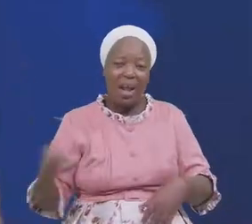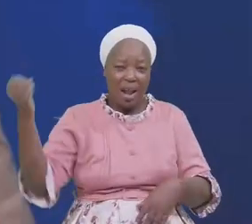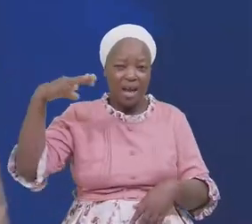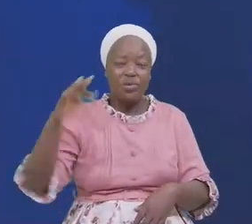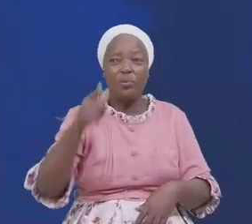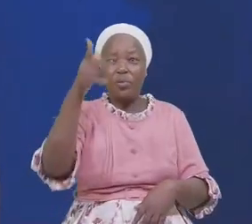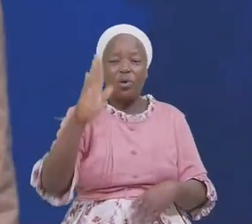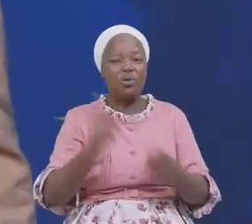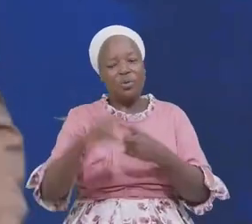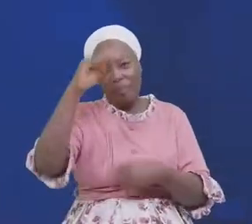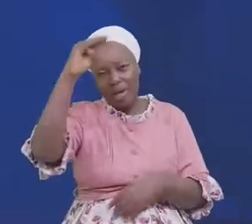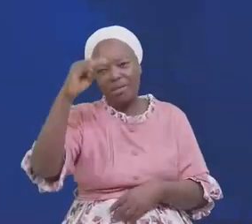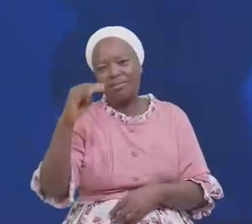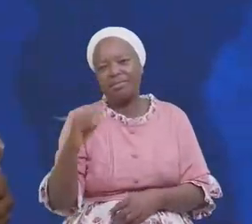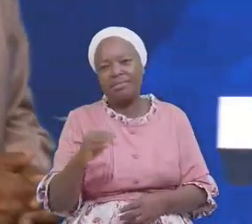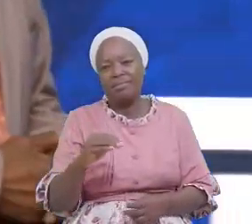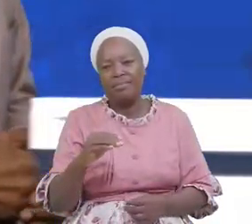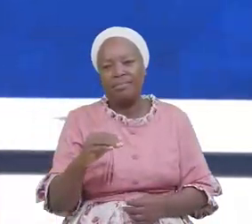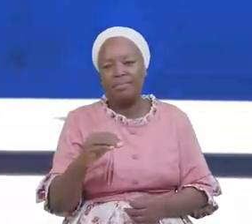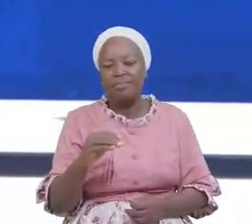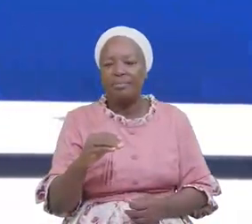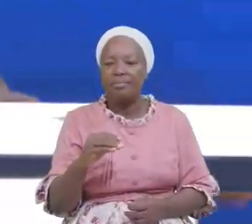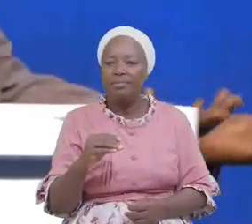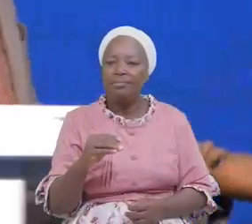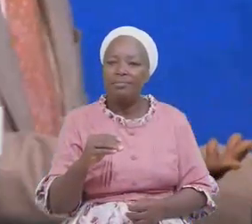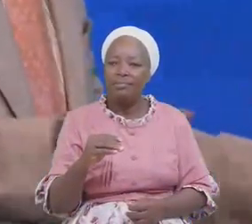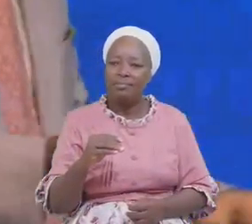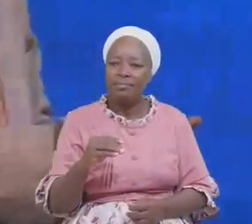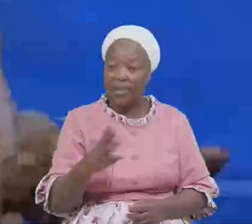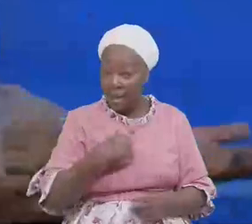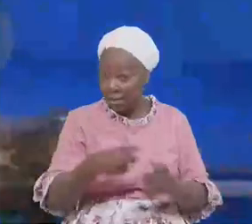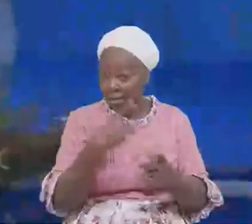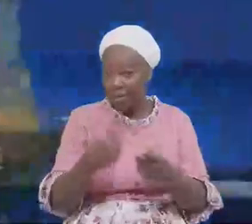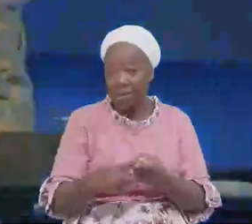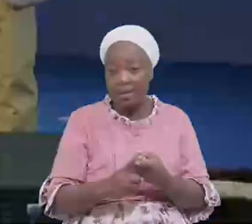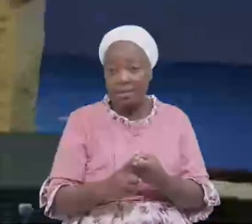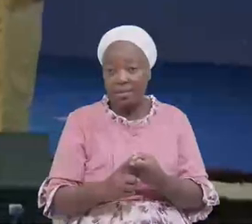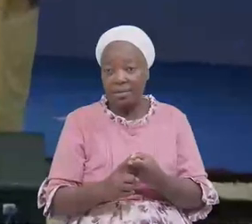C'est lui qui donne la vie et la lumière de Dieu à l'homme.